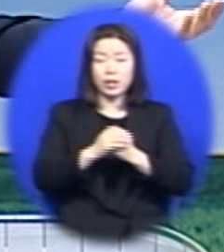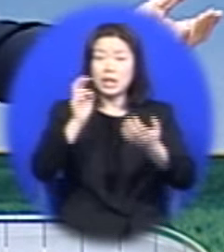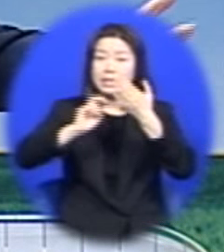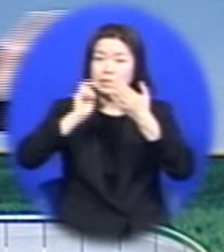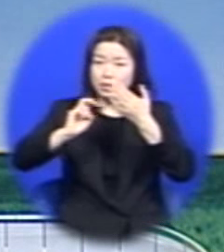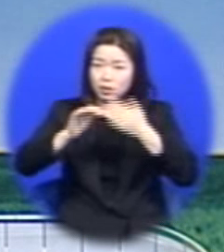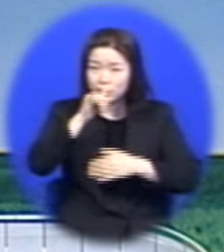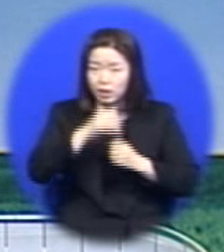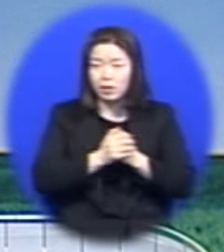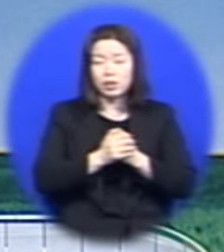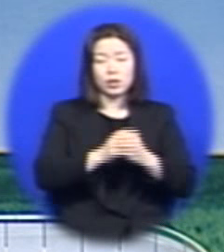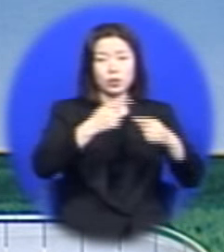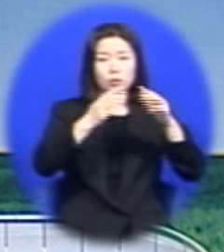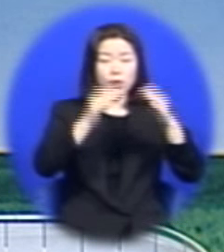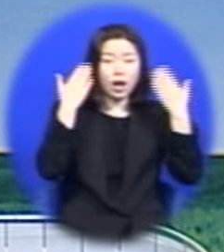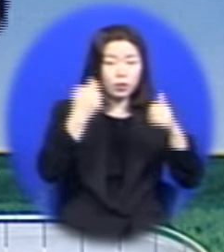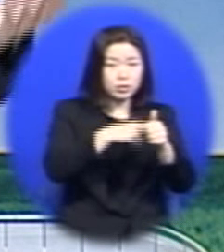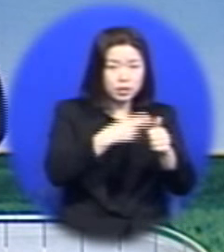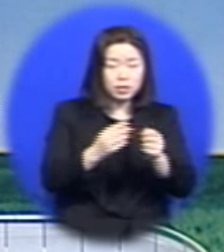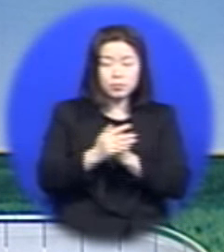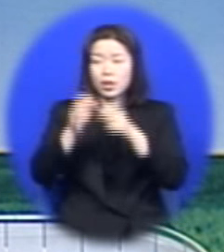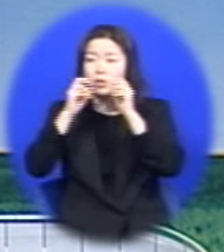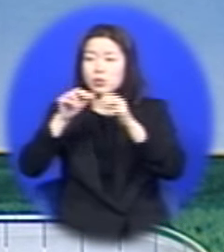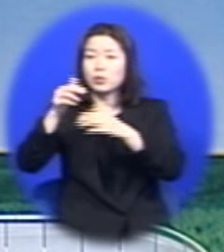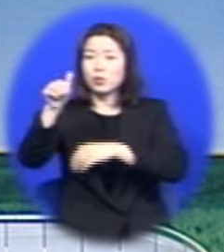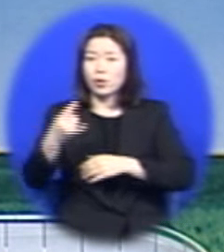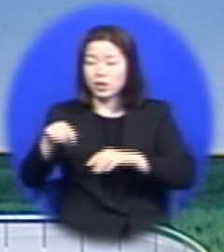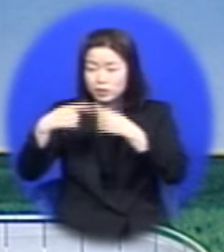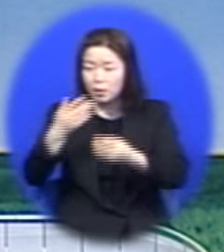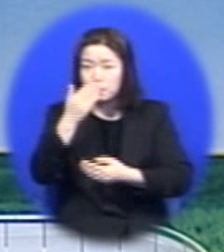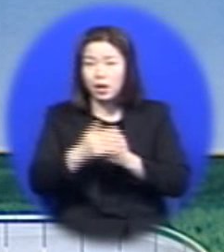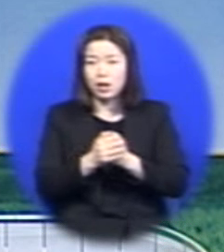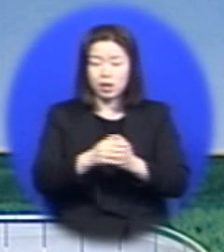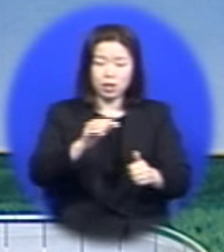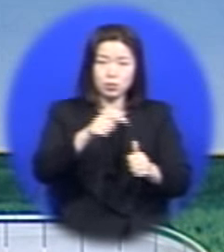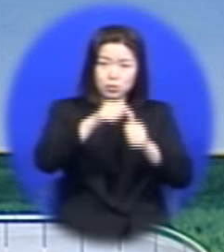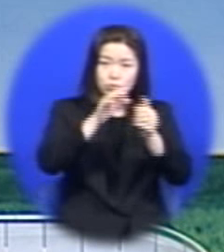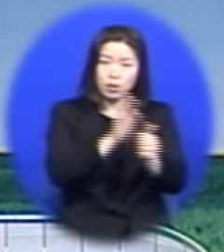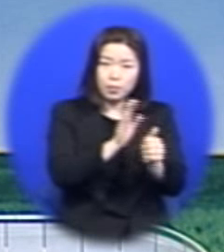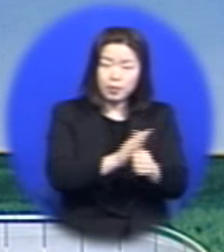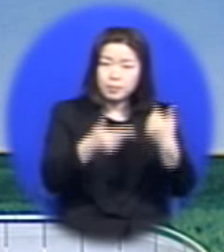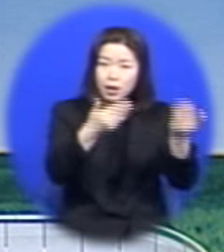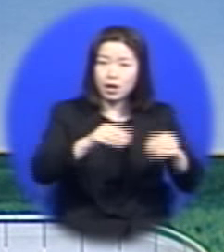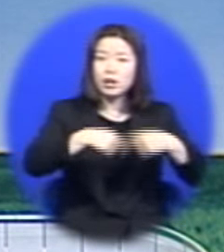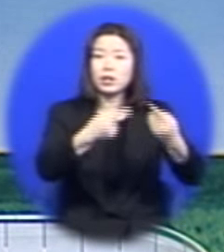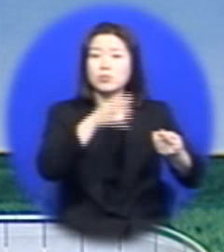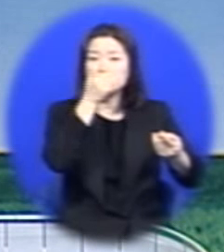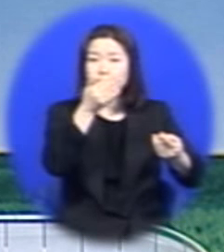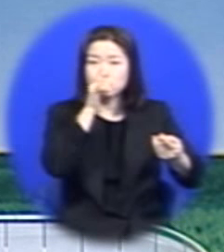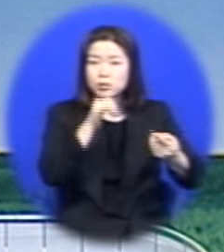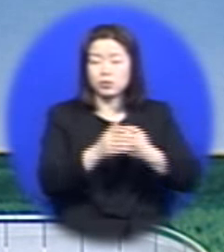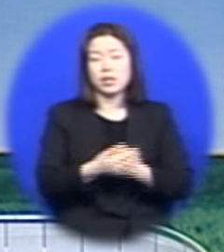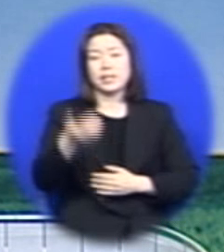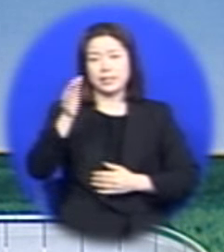있어요. 교회 학교 교사 하실 수 있어요. 선교회에 참석하실 수 있어요. 구제 봉사하는 일에 같이 참석할 수 있어요.